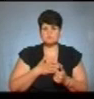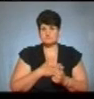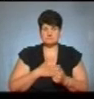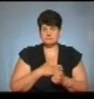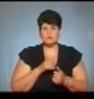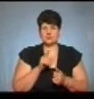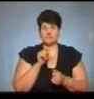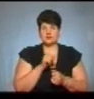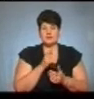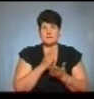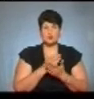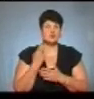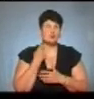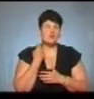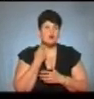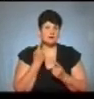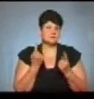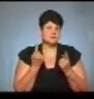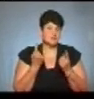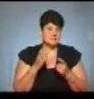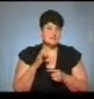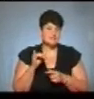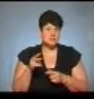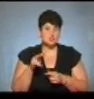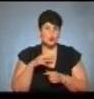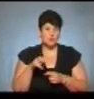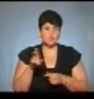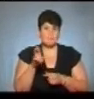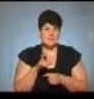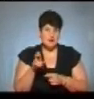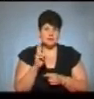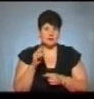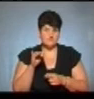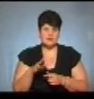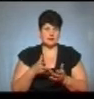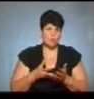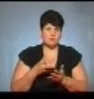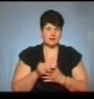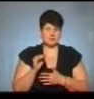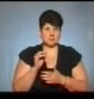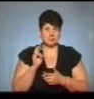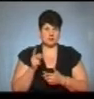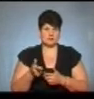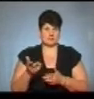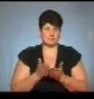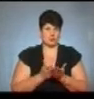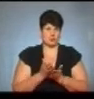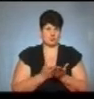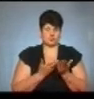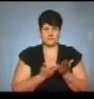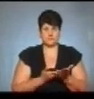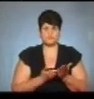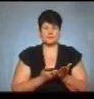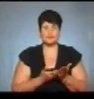вони мають борги суттєві, бо це січень, лютий, березень, квітень, оплата за житлово-комунальні послуги.